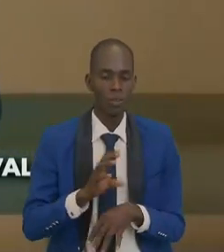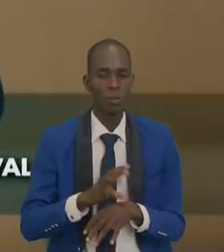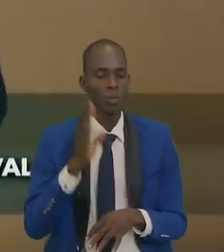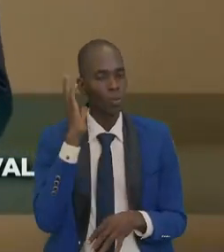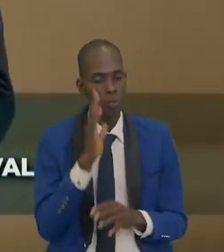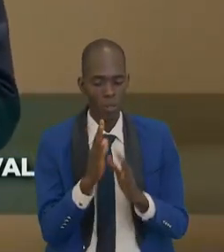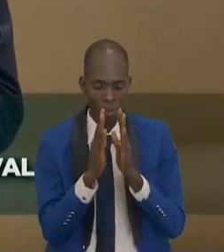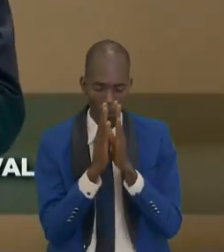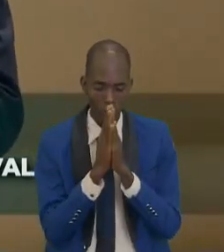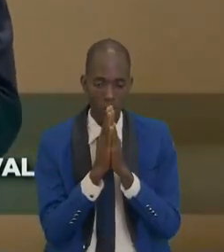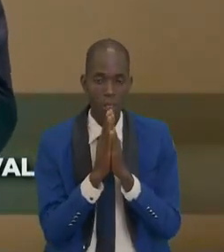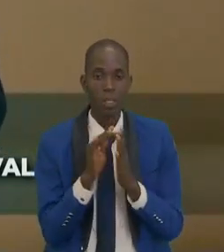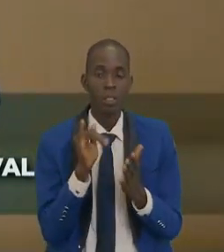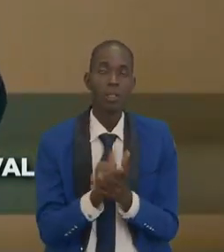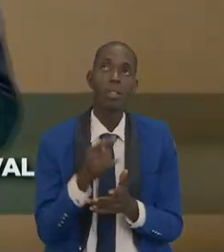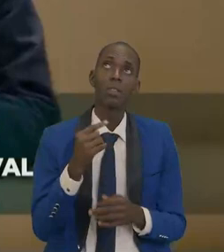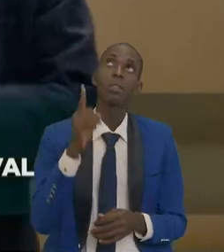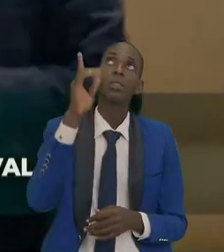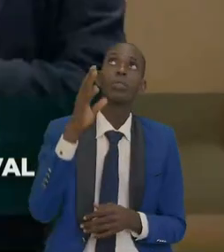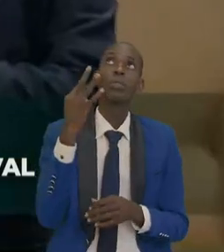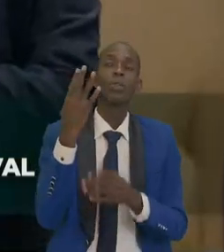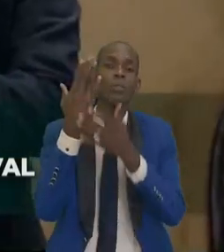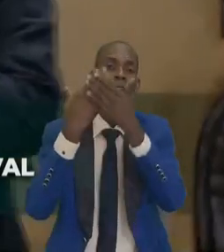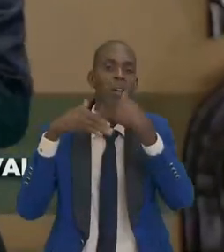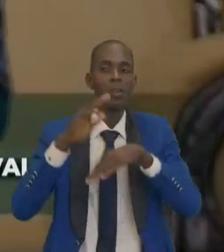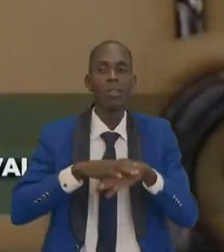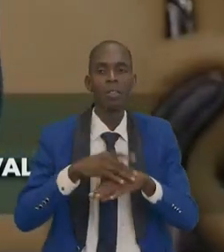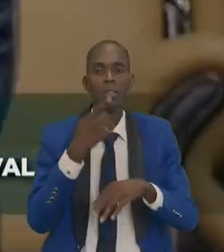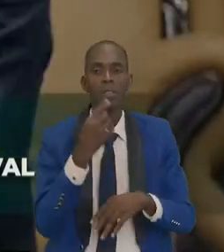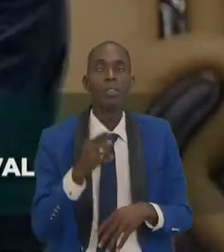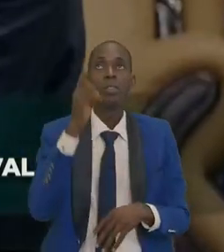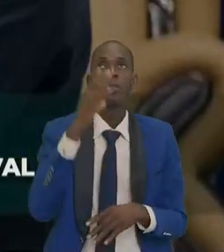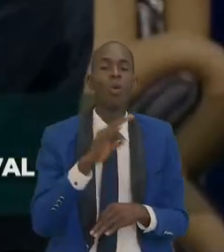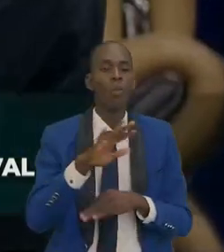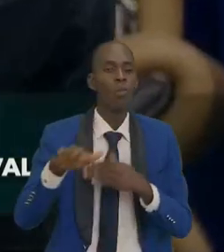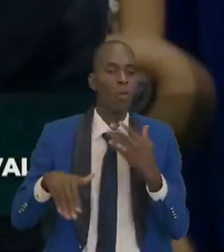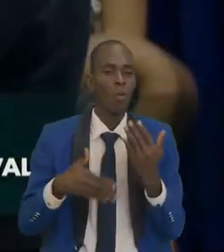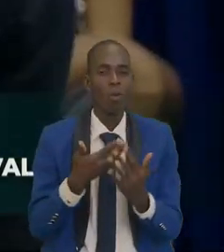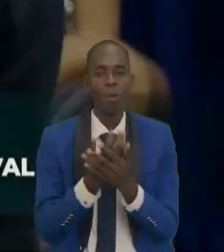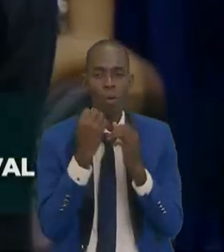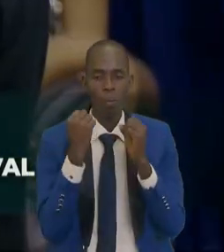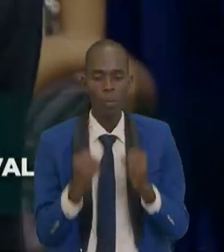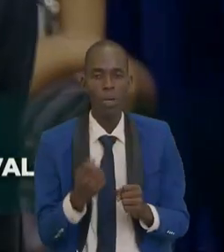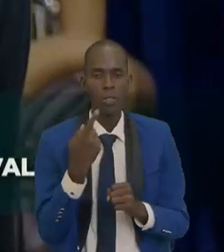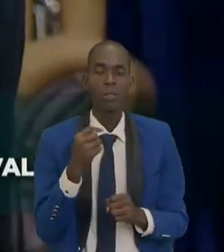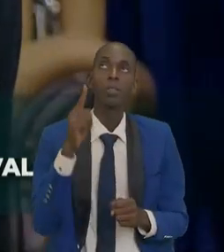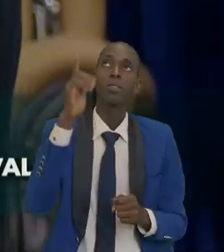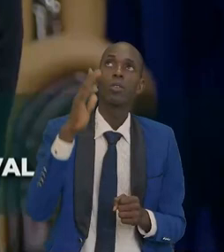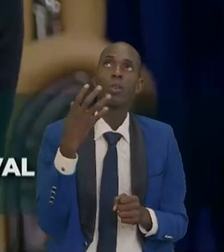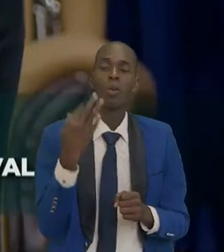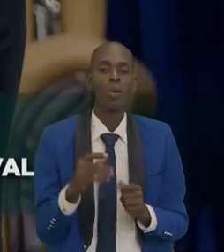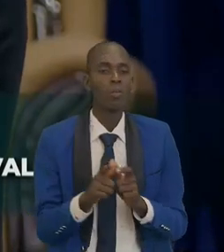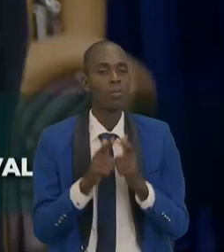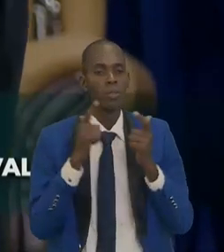prier pour que le Dieu du ciel, le Dieu de toute puissance, le Dieu